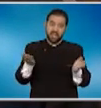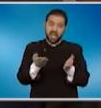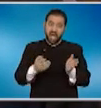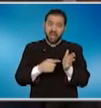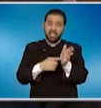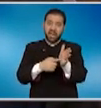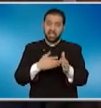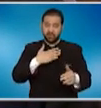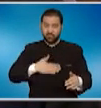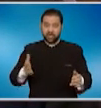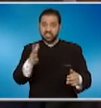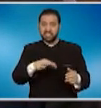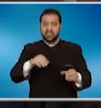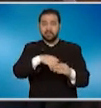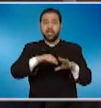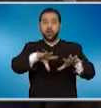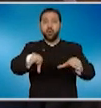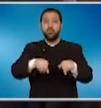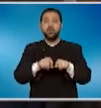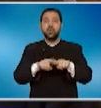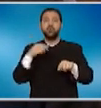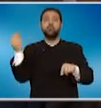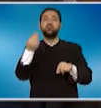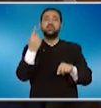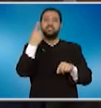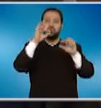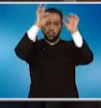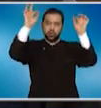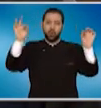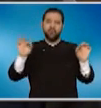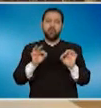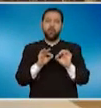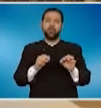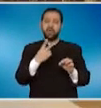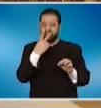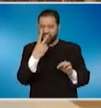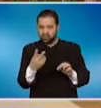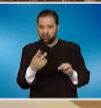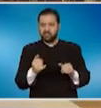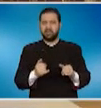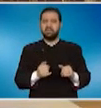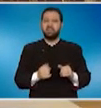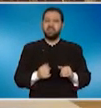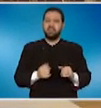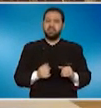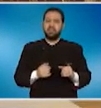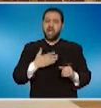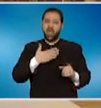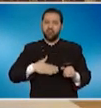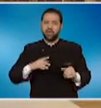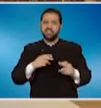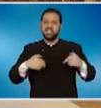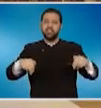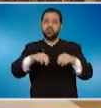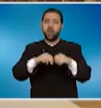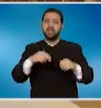de a fi în comuniune cu Dumnezeu într-o formă mai mult decât accesibil. Accesibil este puțin spus. De ce?